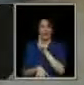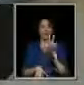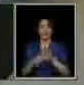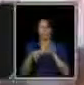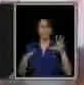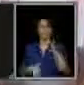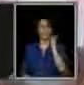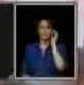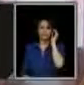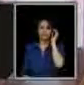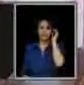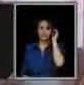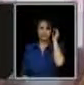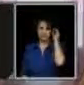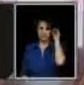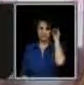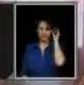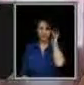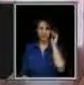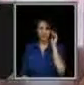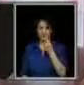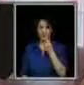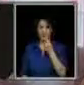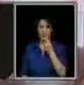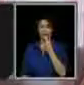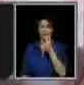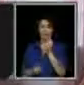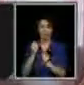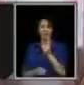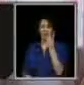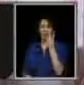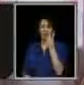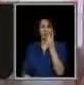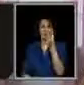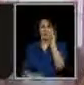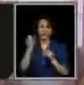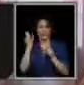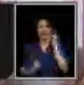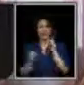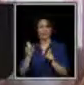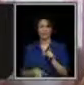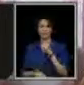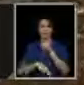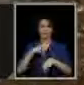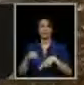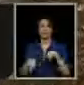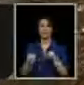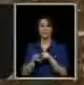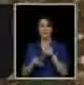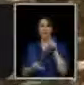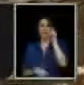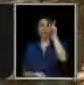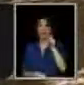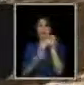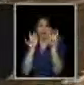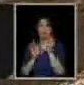לאנשים האלה כאל תיקים. הם מתקשים לראות את האנשים שמאחורי זה, את הצרכים שלהם.